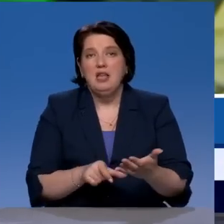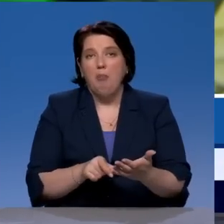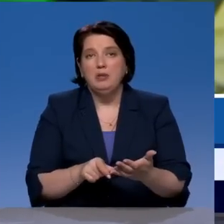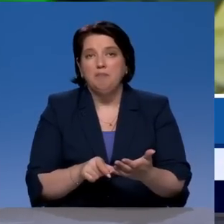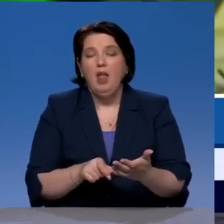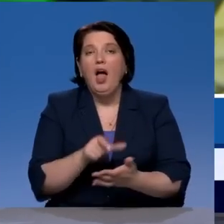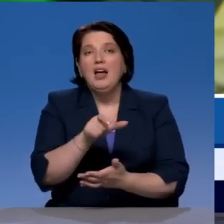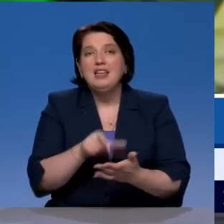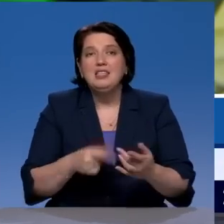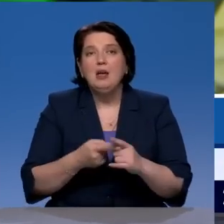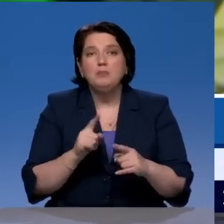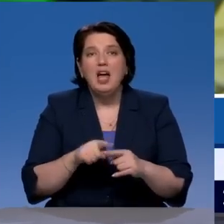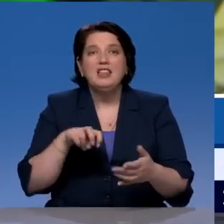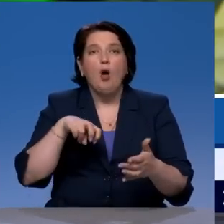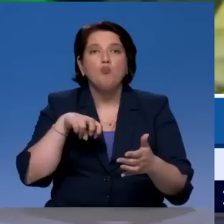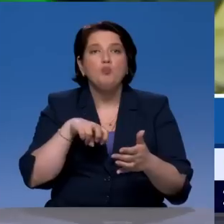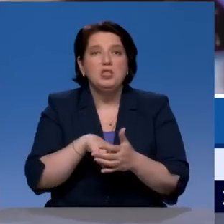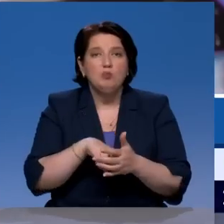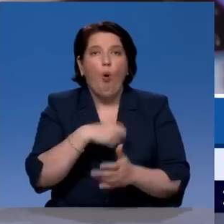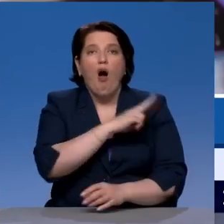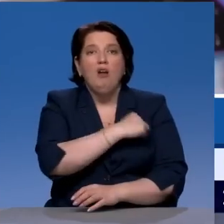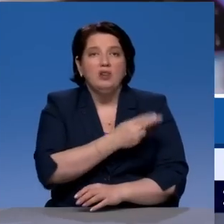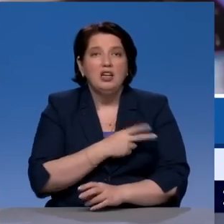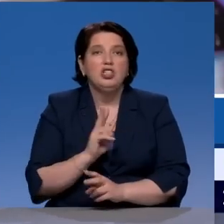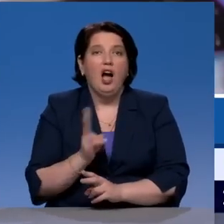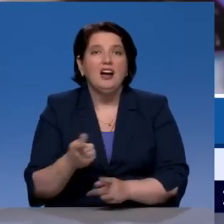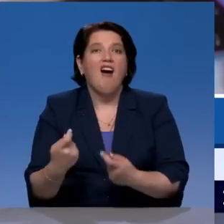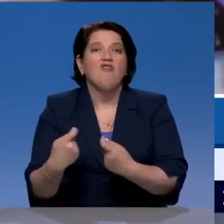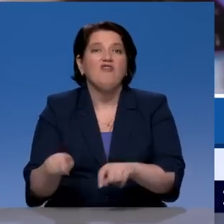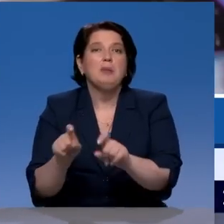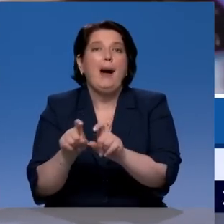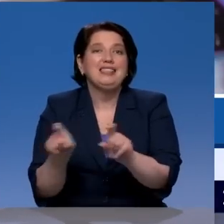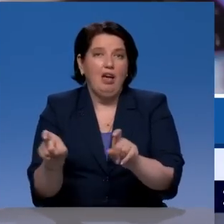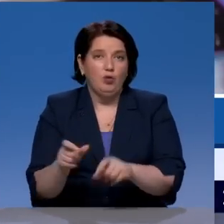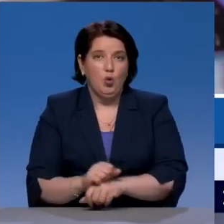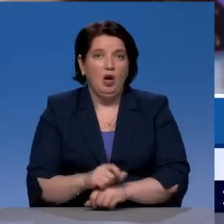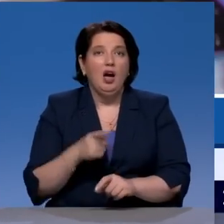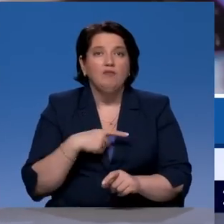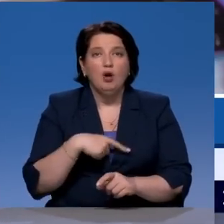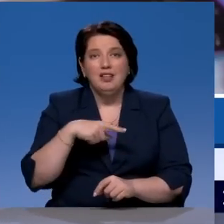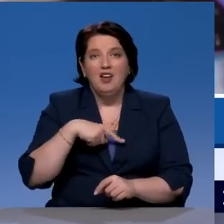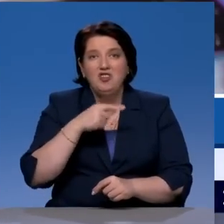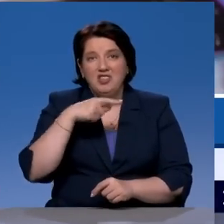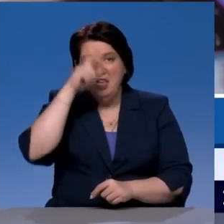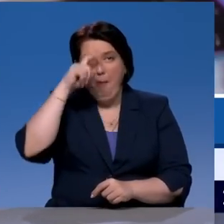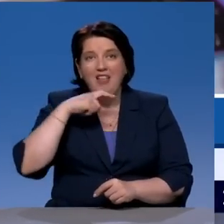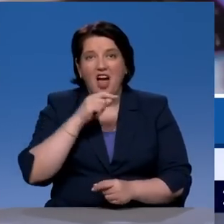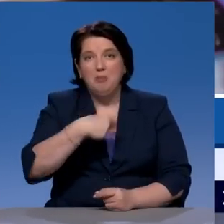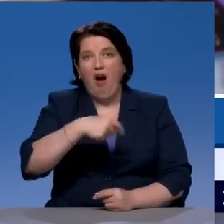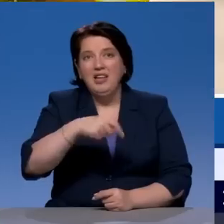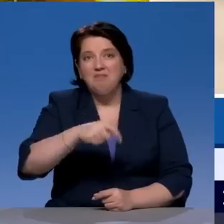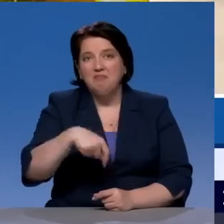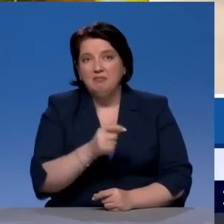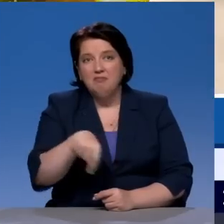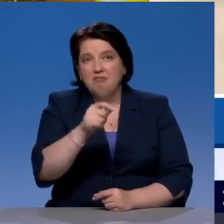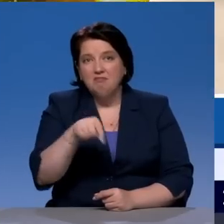он описывает, что вы... Понятным почерком. Как раз не понятным только... это взаимоотношение между